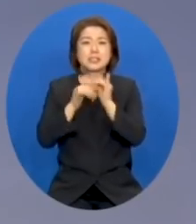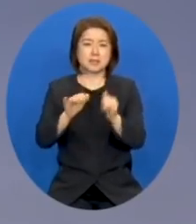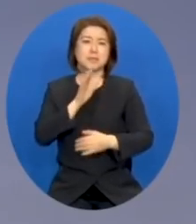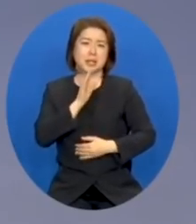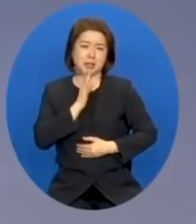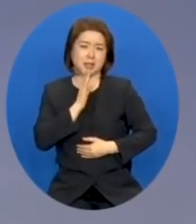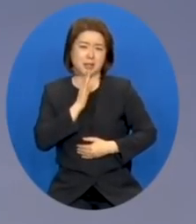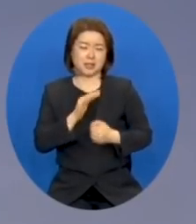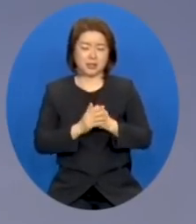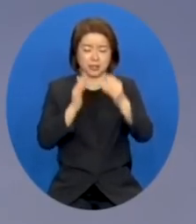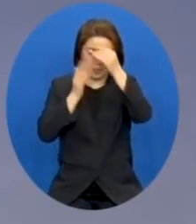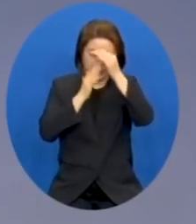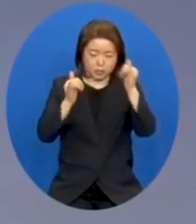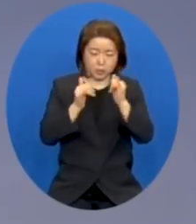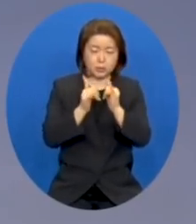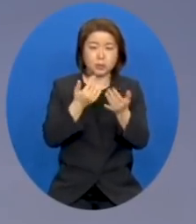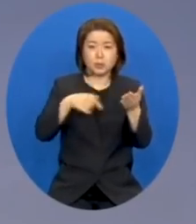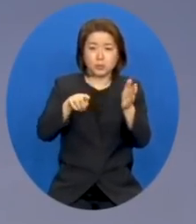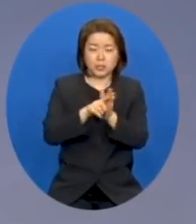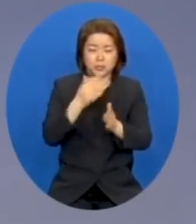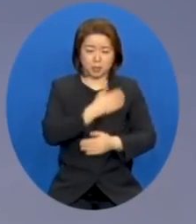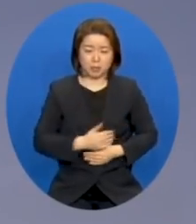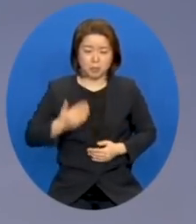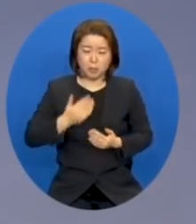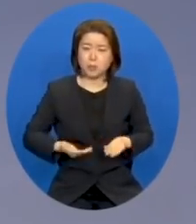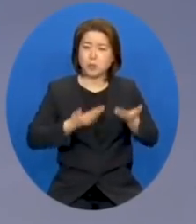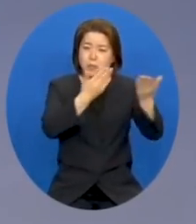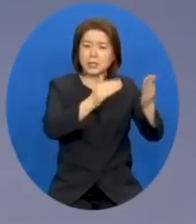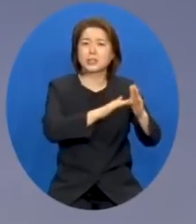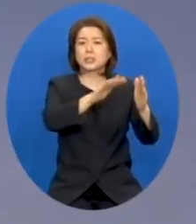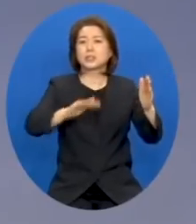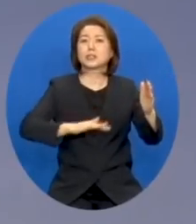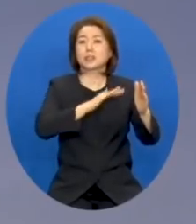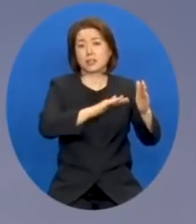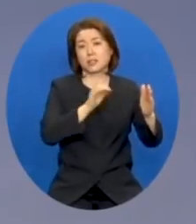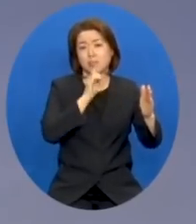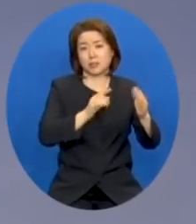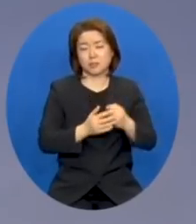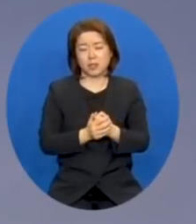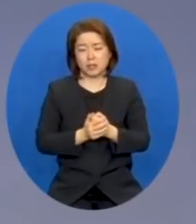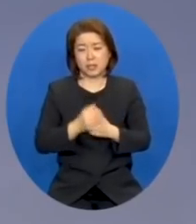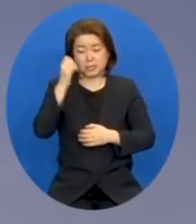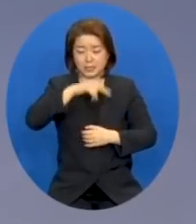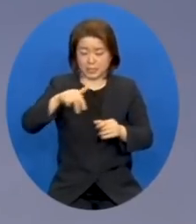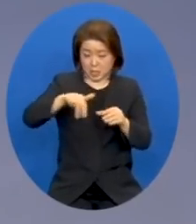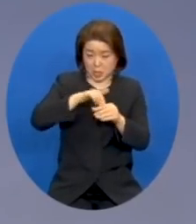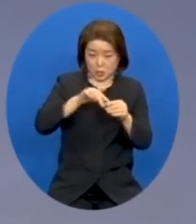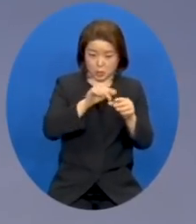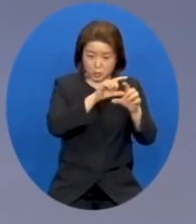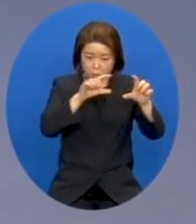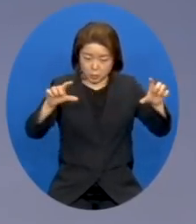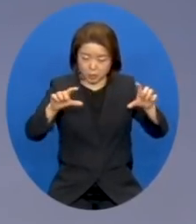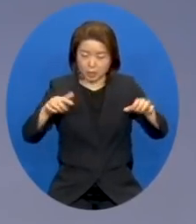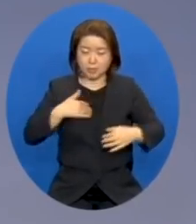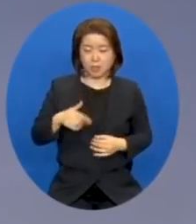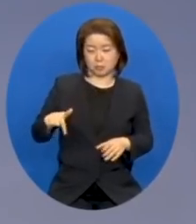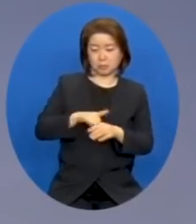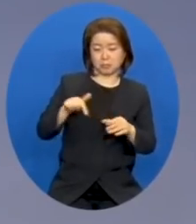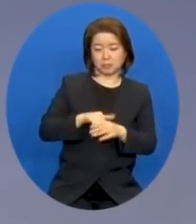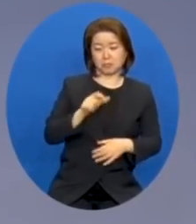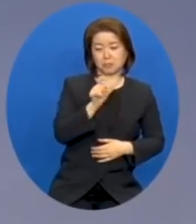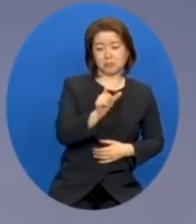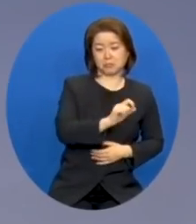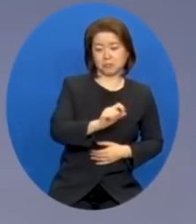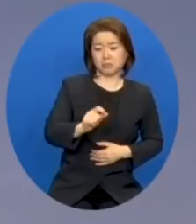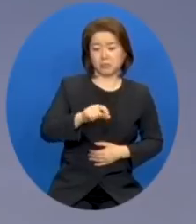성도들을 위하여 몸을 바친 과정이라 그저 종교나 4 기독교인인 이다 이렇게